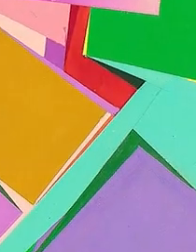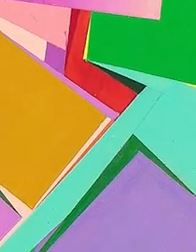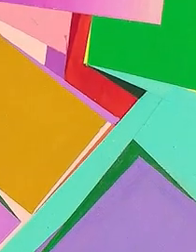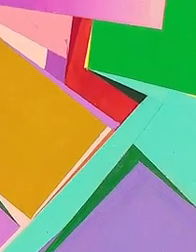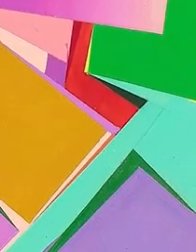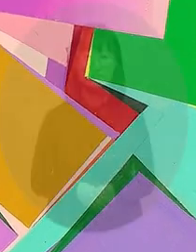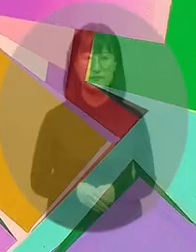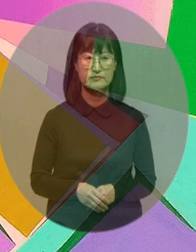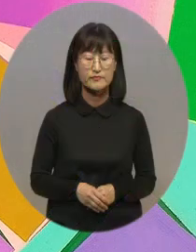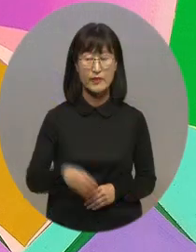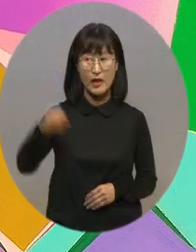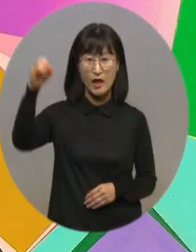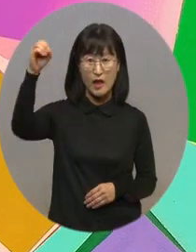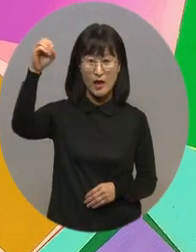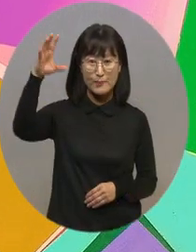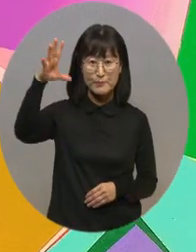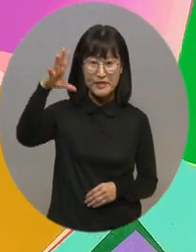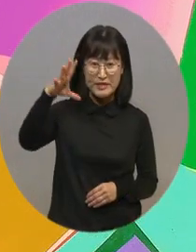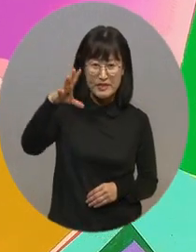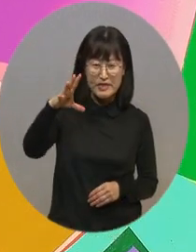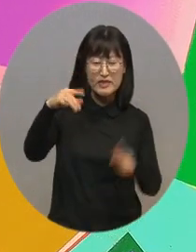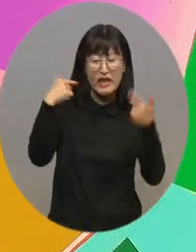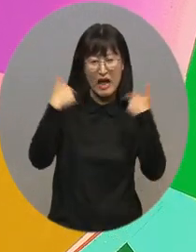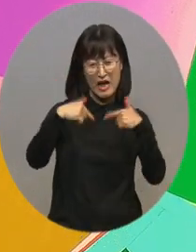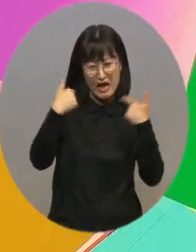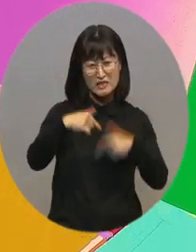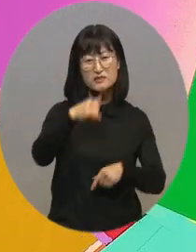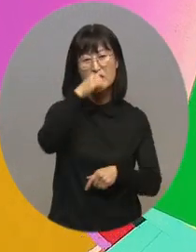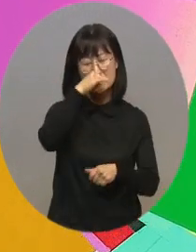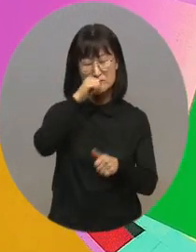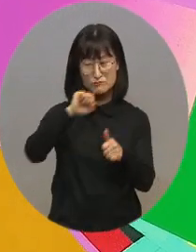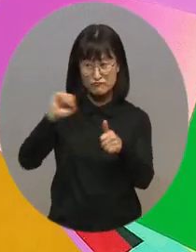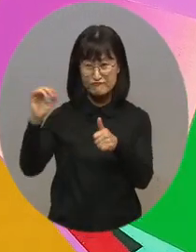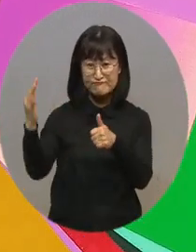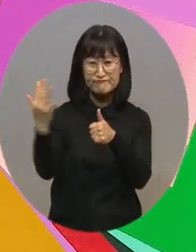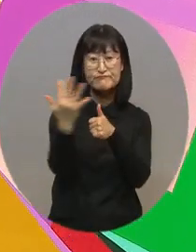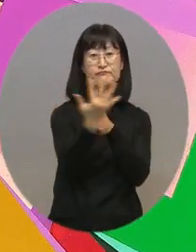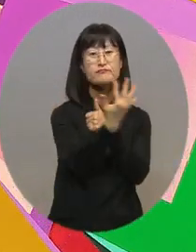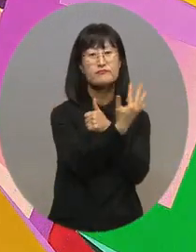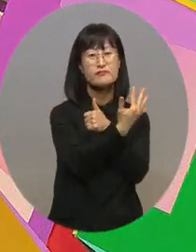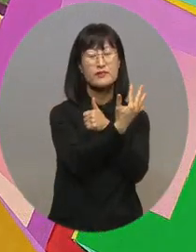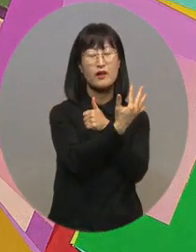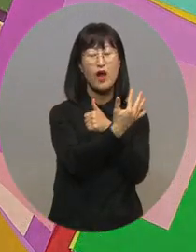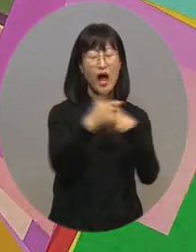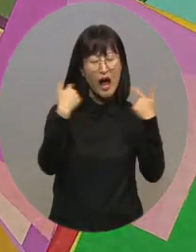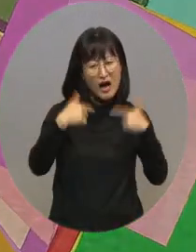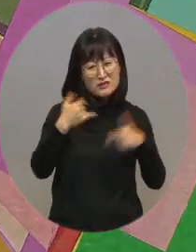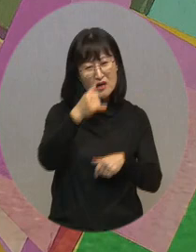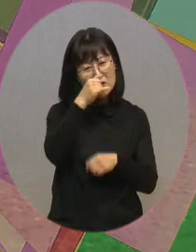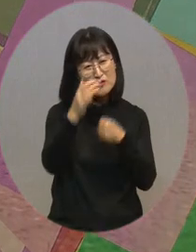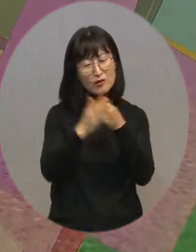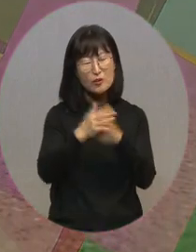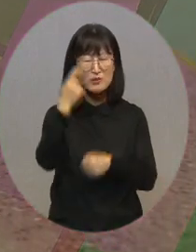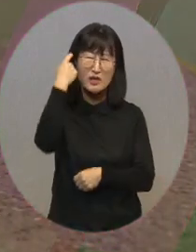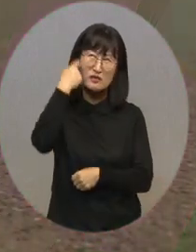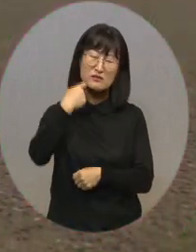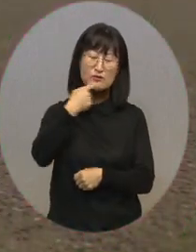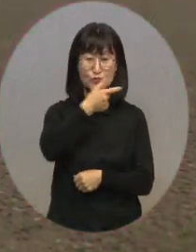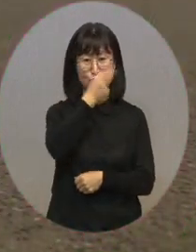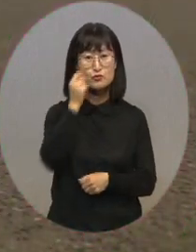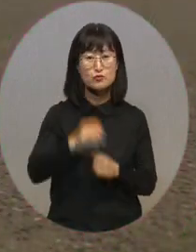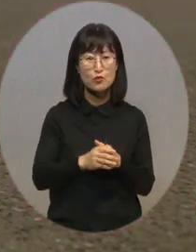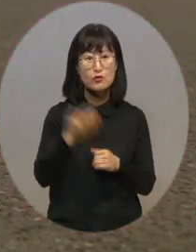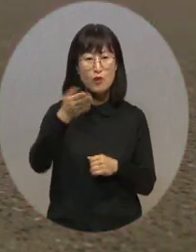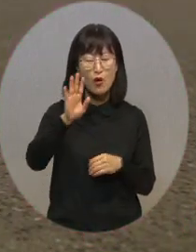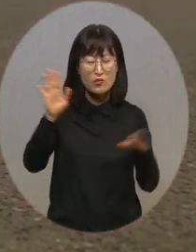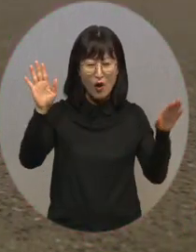빛은 늘 주변을 에워싸고 있기에 우리는 그 존재를 쉽게 인식하지 못합니다. 그러나